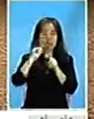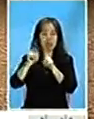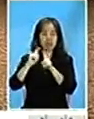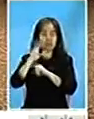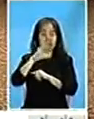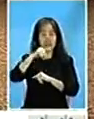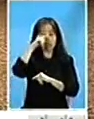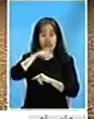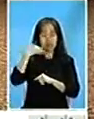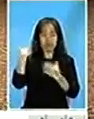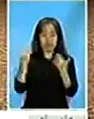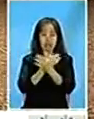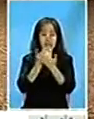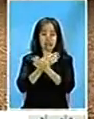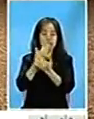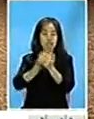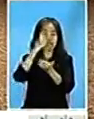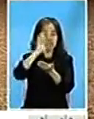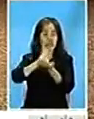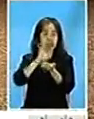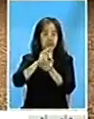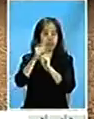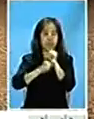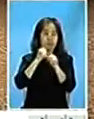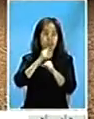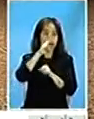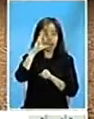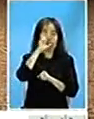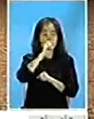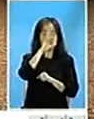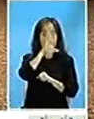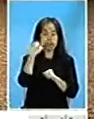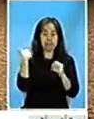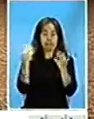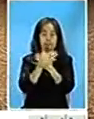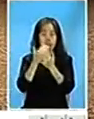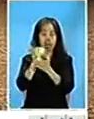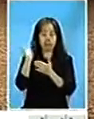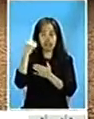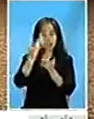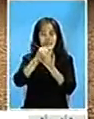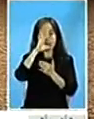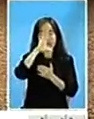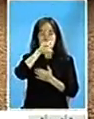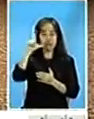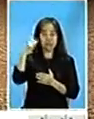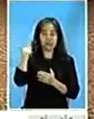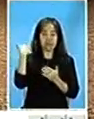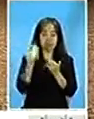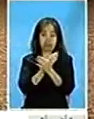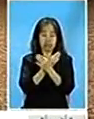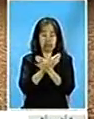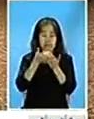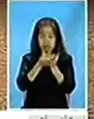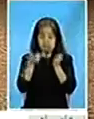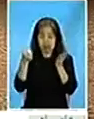ทยมีการเปลี่ยนแปลงงบประมาณที่ขอไปในปี55เนี่ยค่ะจำนวนประมาณ5ล้านบาทโดยเปลี่ยนออกเอามาจากง